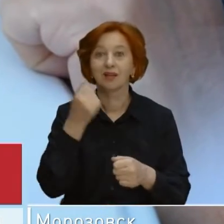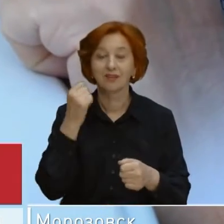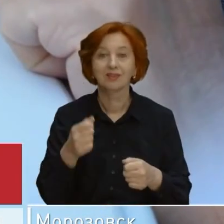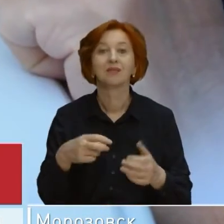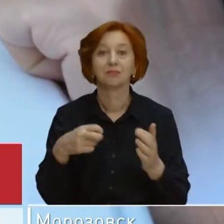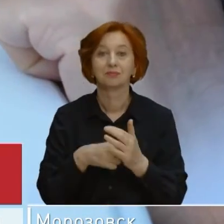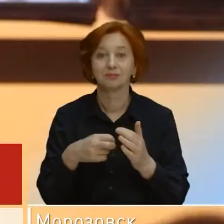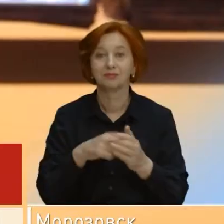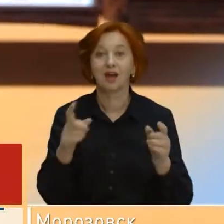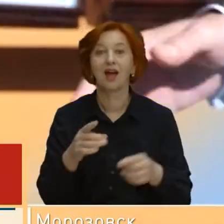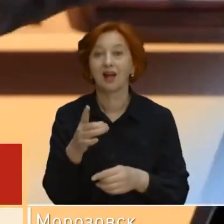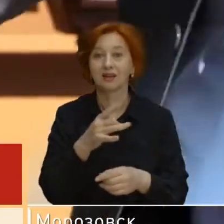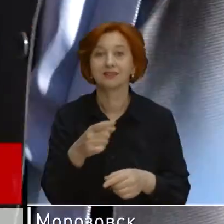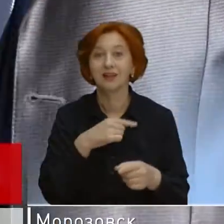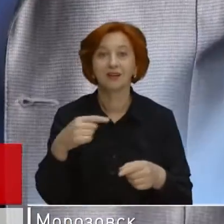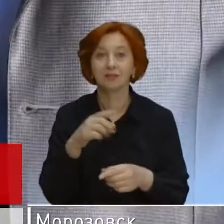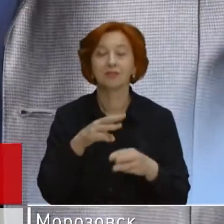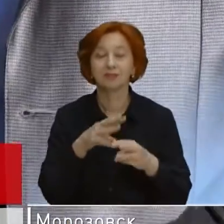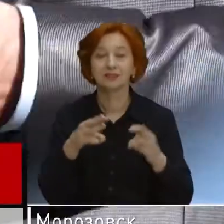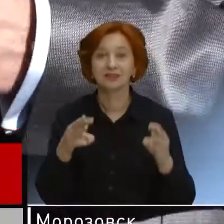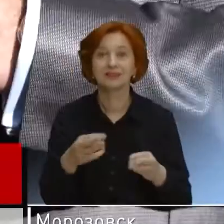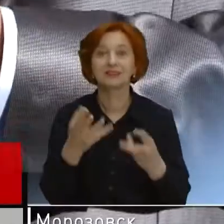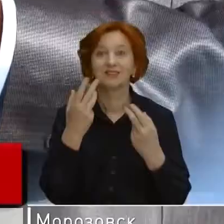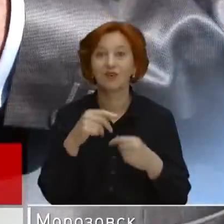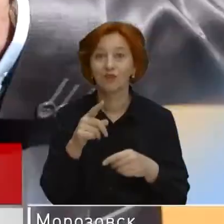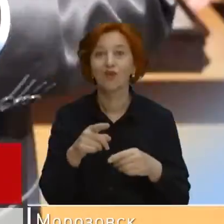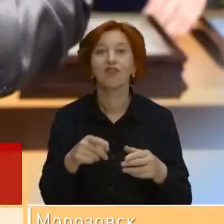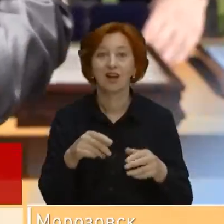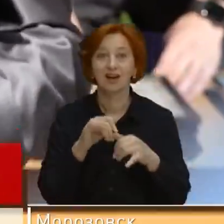письма и грамоты от правительства Ростовской области и Министерства цифрового развития региона.